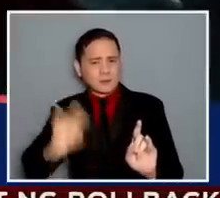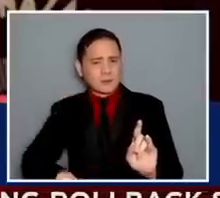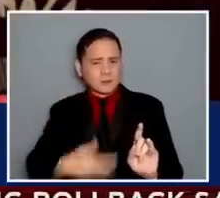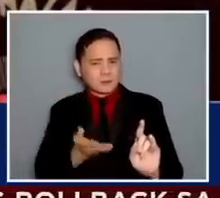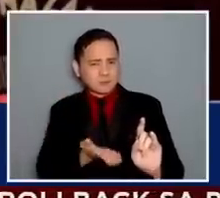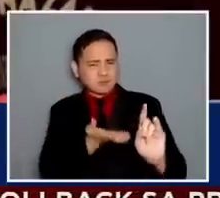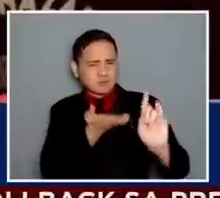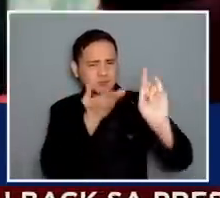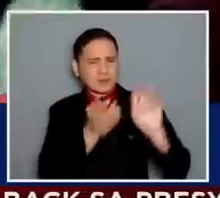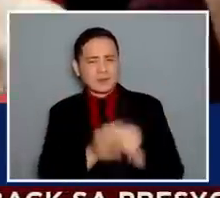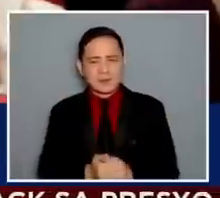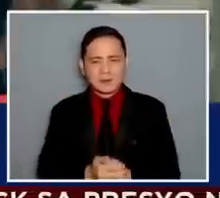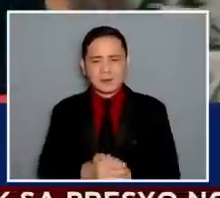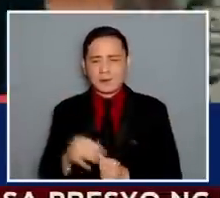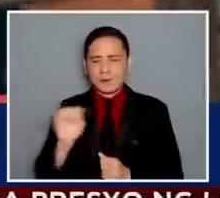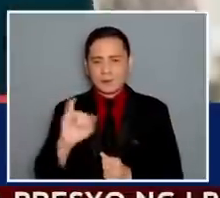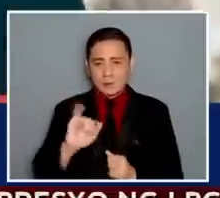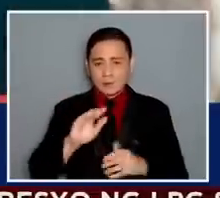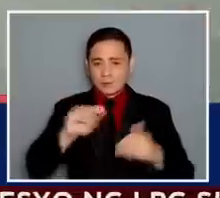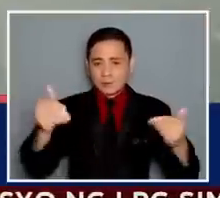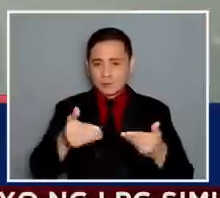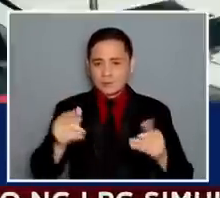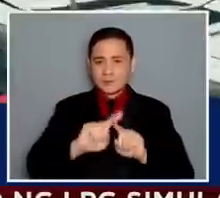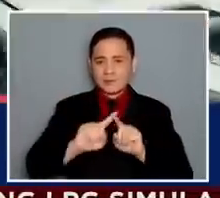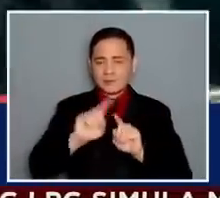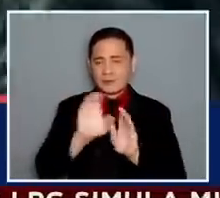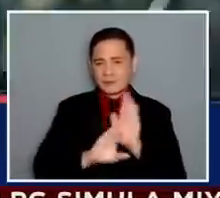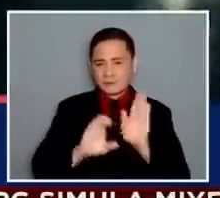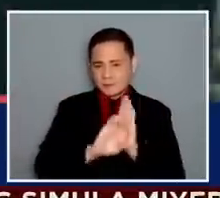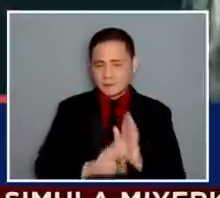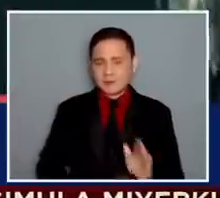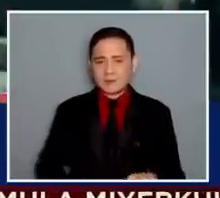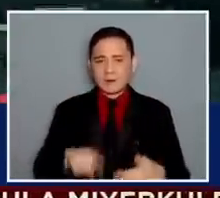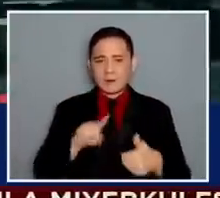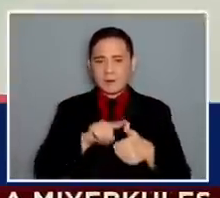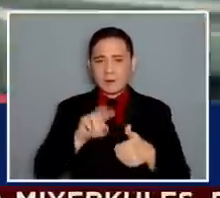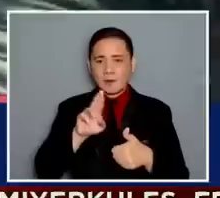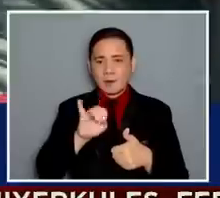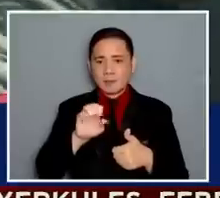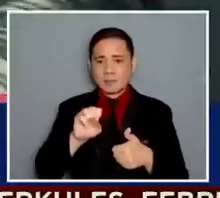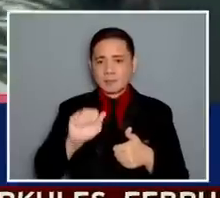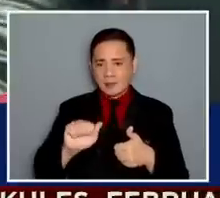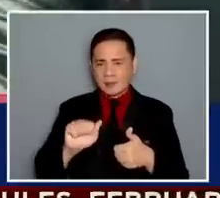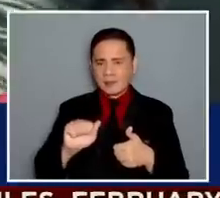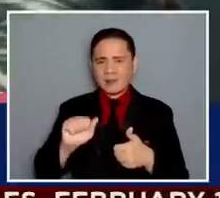Dito rin isa-isang pinakilala ang iba pang mga karakter, gaya ni Raisa Senon bilang si Olga,